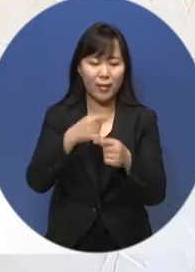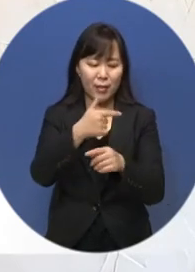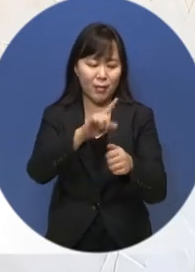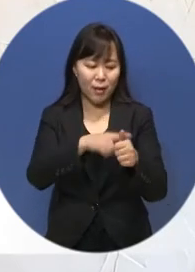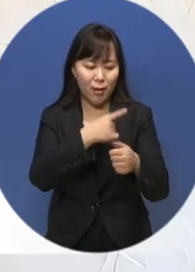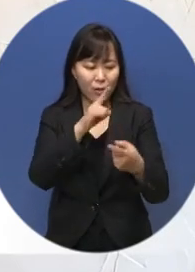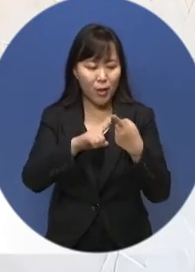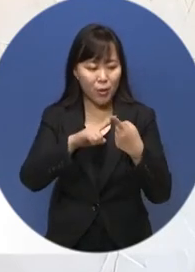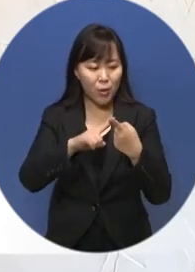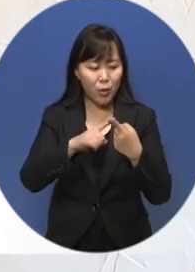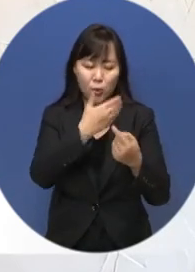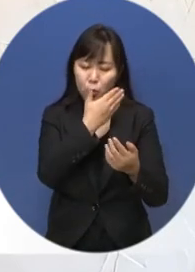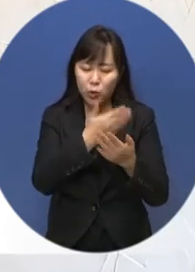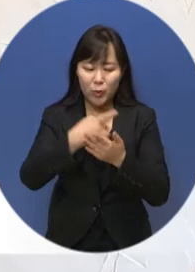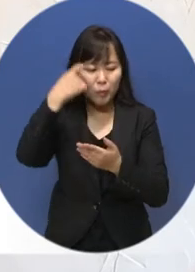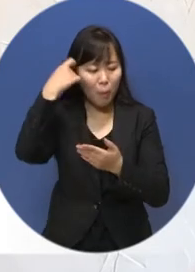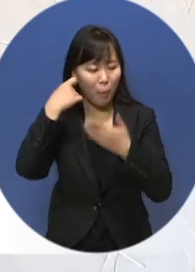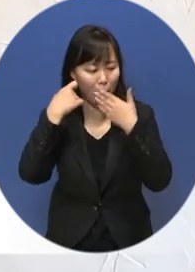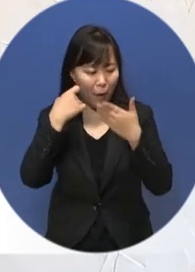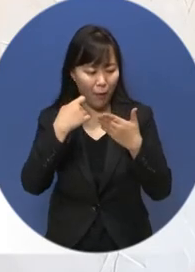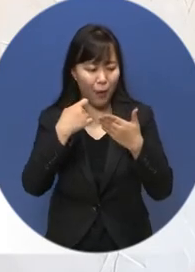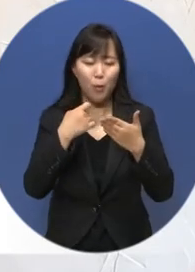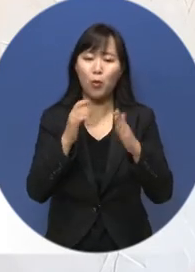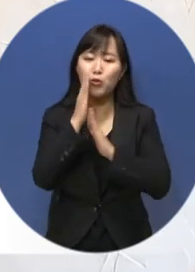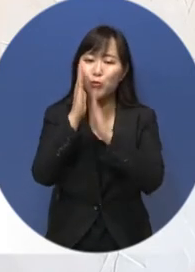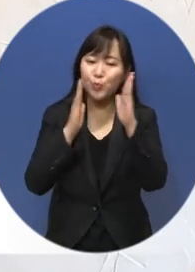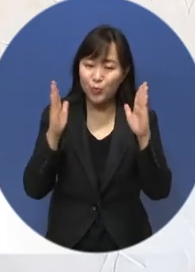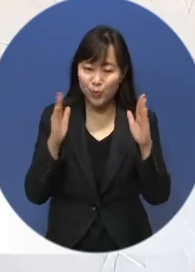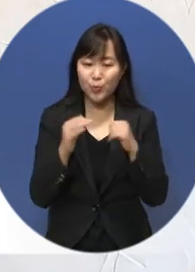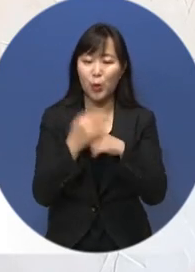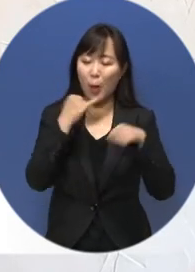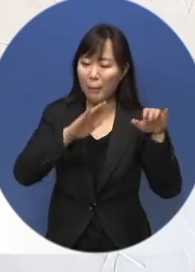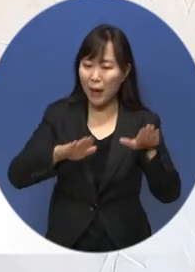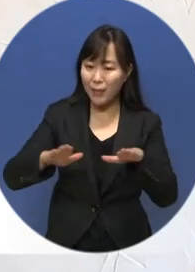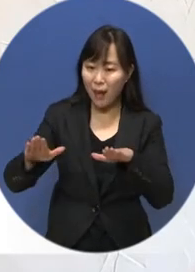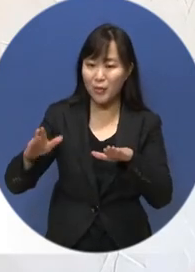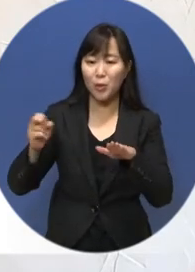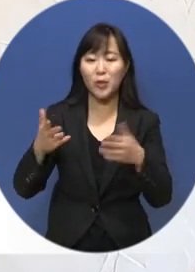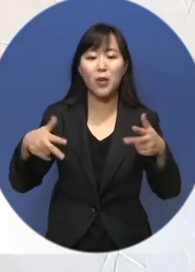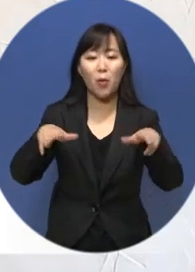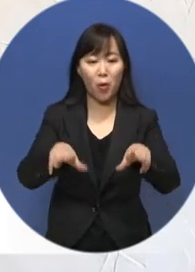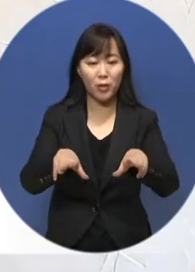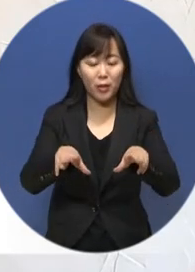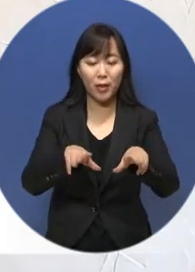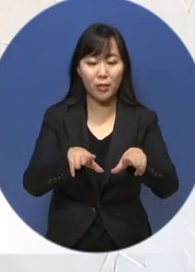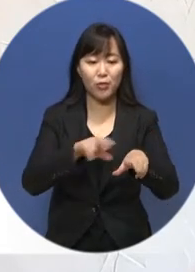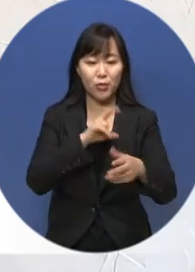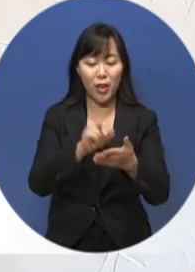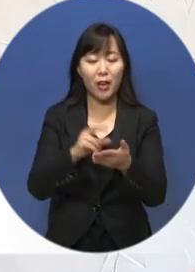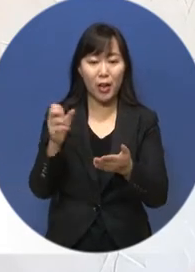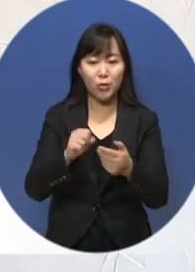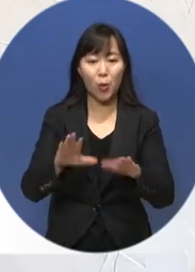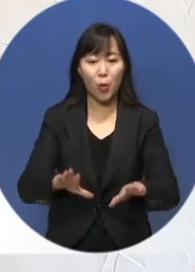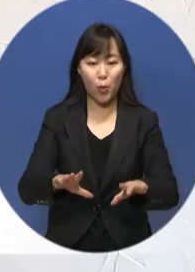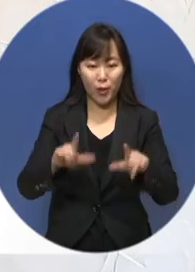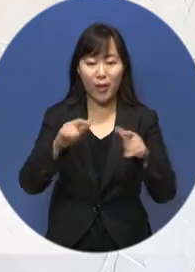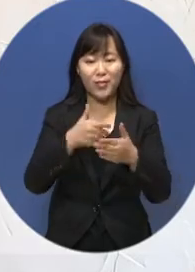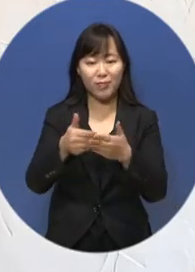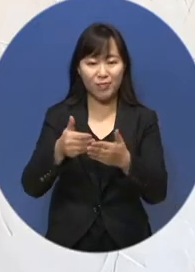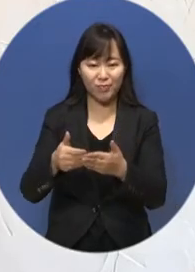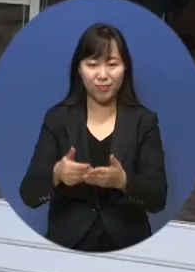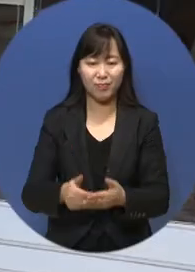대한 소중함을 느낄 수 있게 숲이라는 컨셉과 바다라는 컨셉, 그다음 정원이라는 컨셉으로 제 그림을 올 한 해